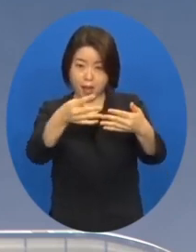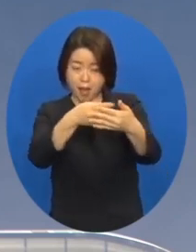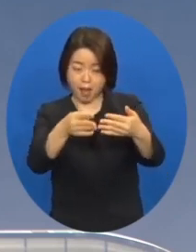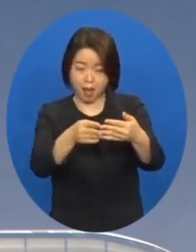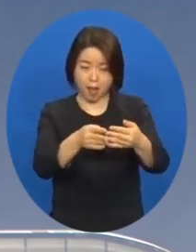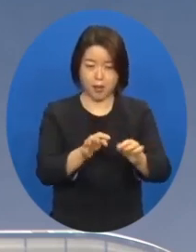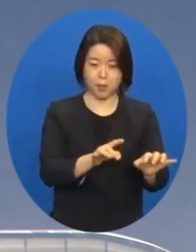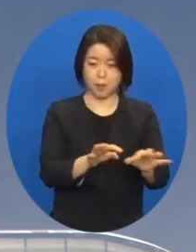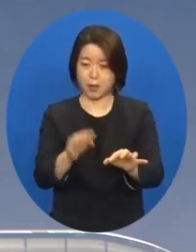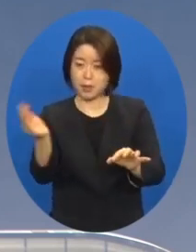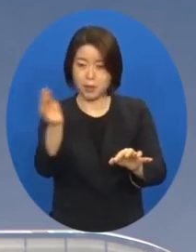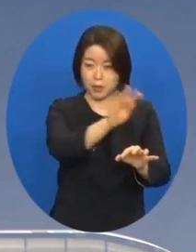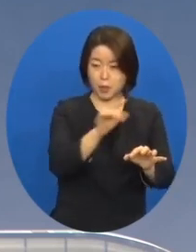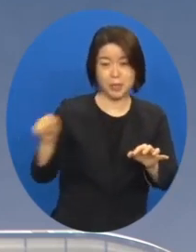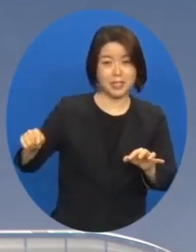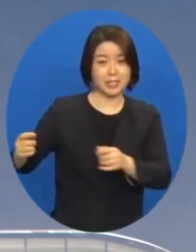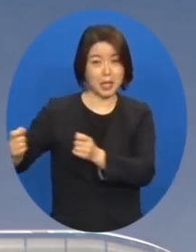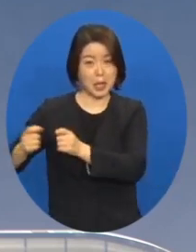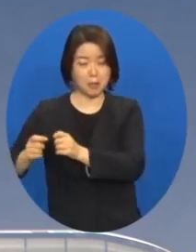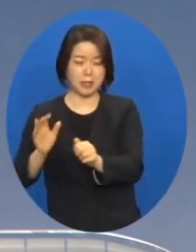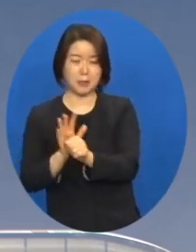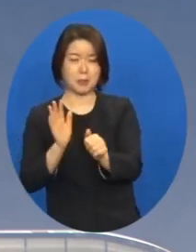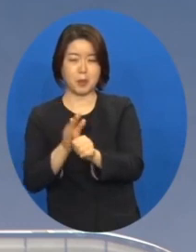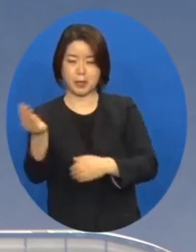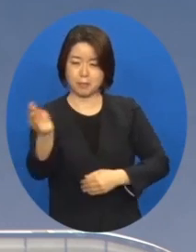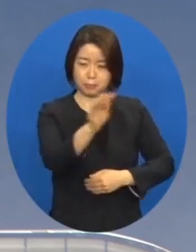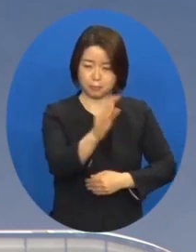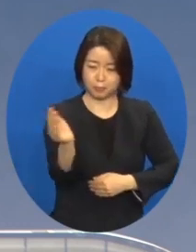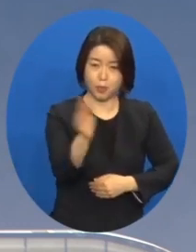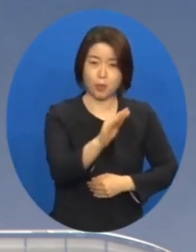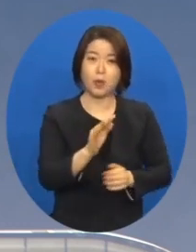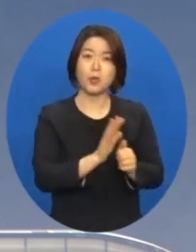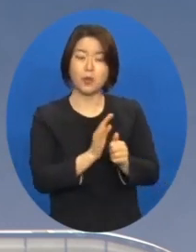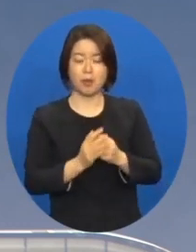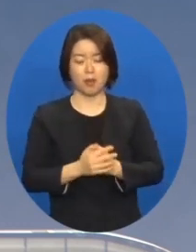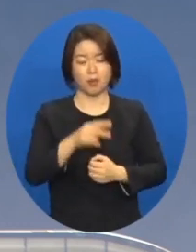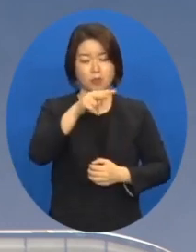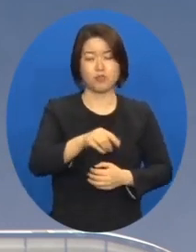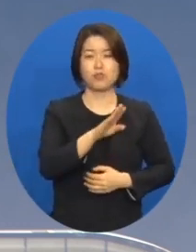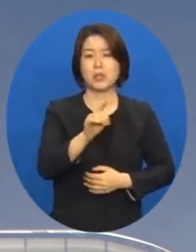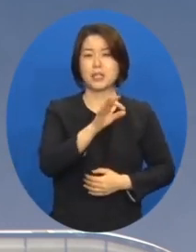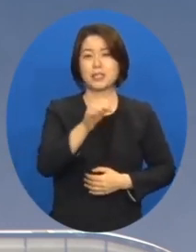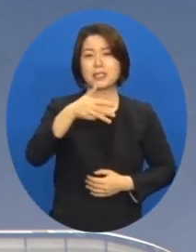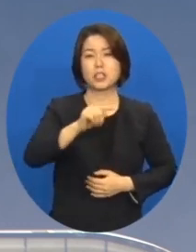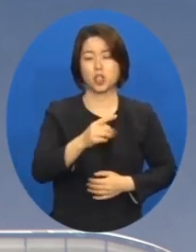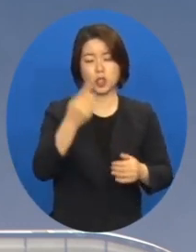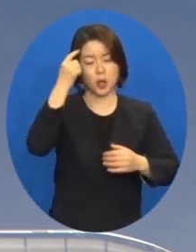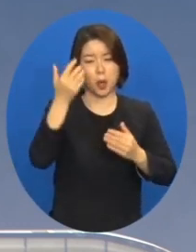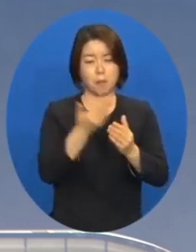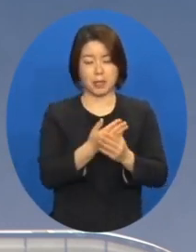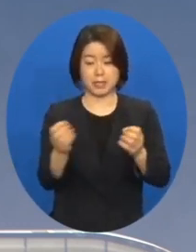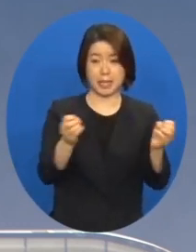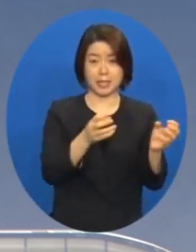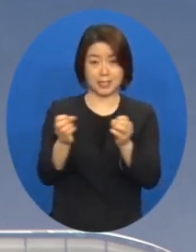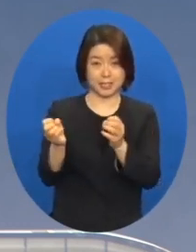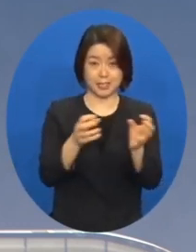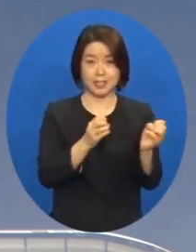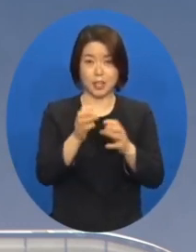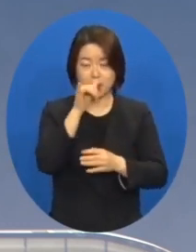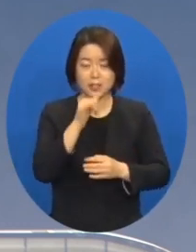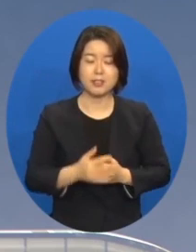옮겨주는 일을 섬기면서 슈바이처 박사와 대화를 하게 됩니다. 그리고 그때